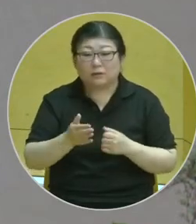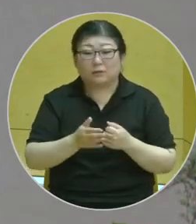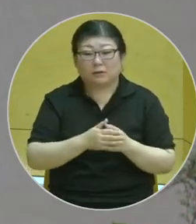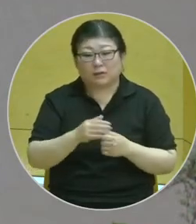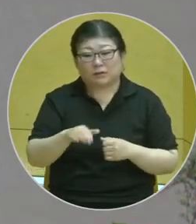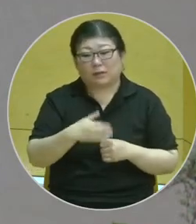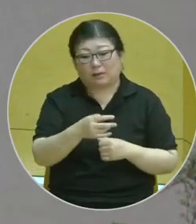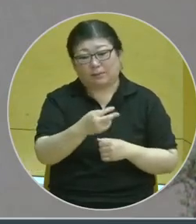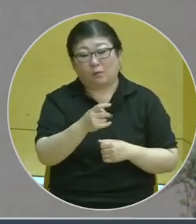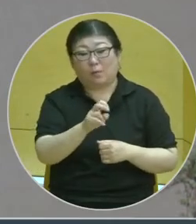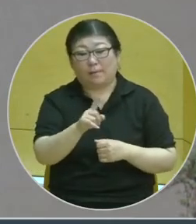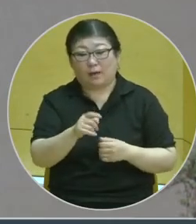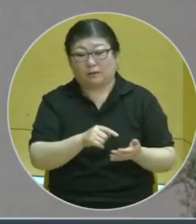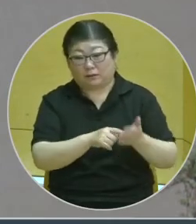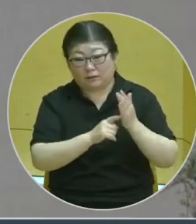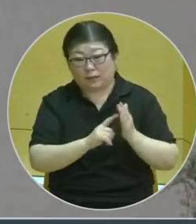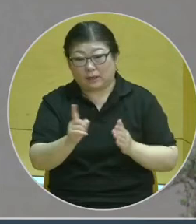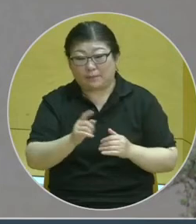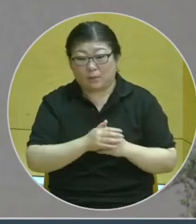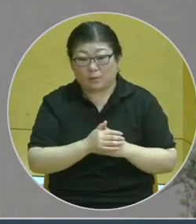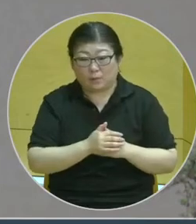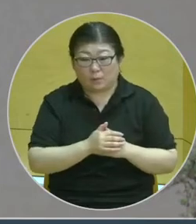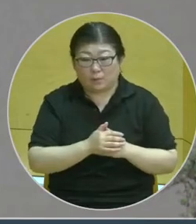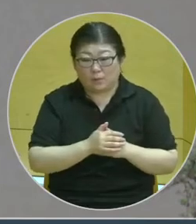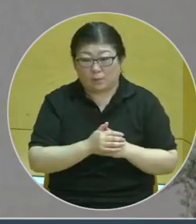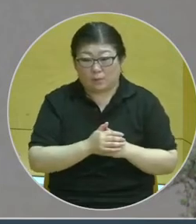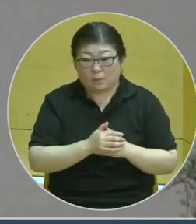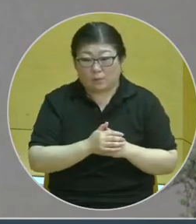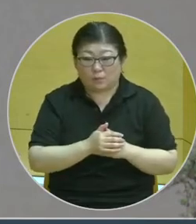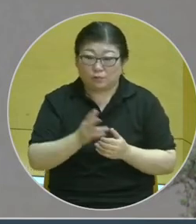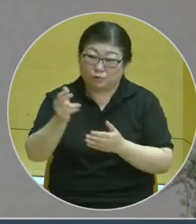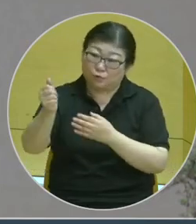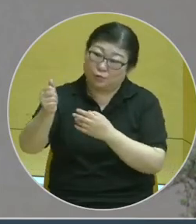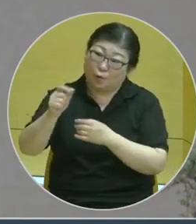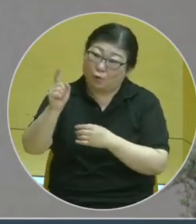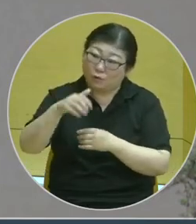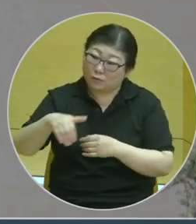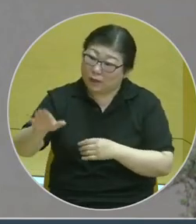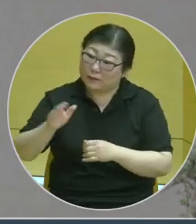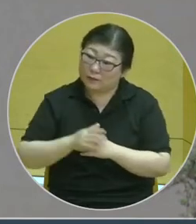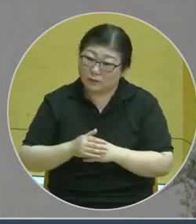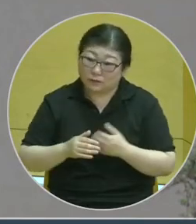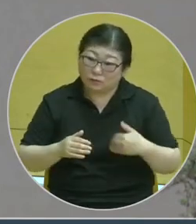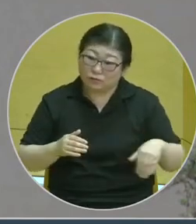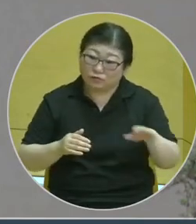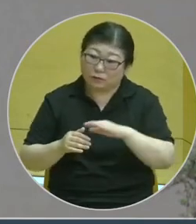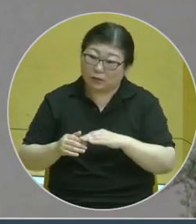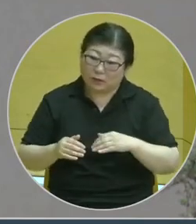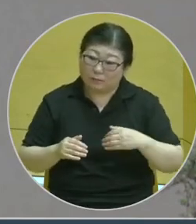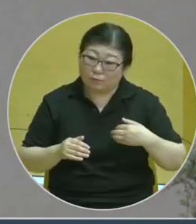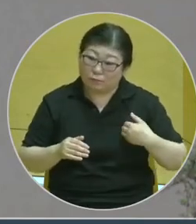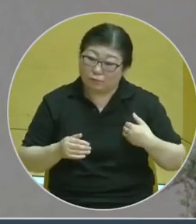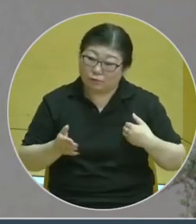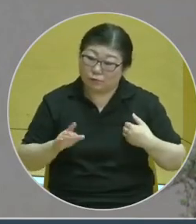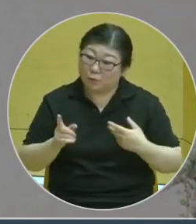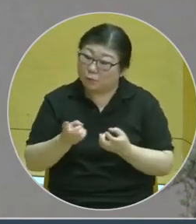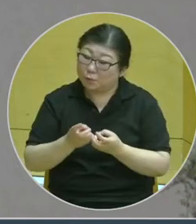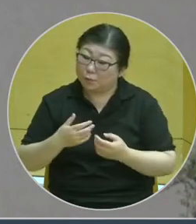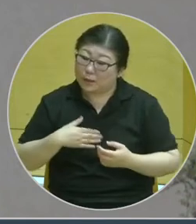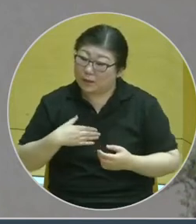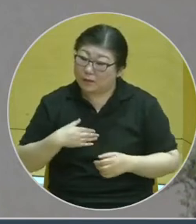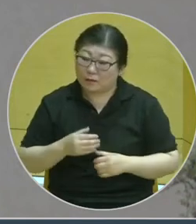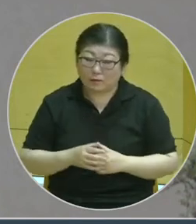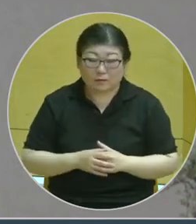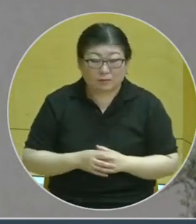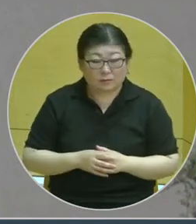이 오질 말씀도 막아 이릅니다 도마가 이르되 주여 쭉 께서 어디로 가시는지 우리가 알지 못하 그늘 그 길을 어찌 알겠어